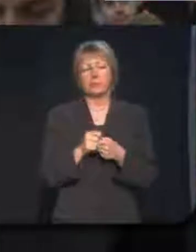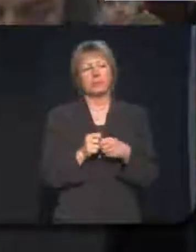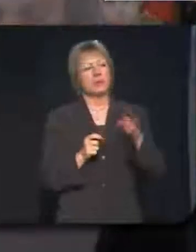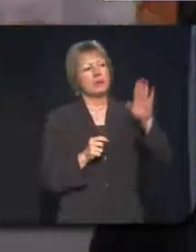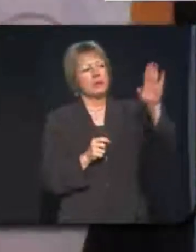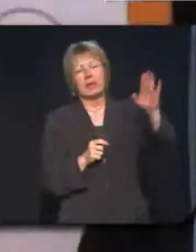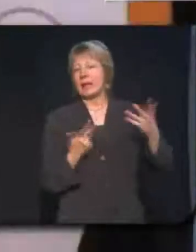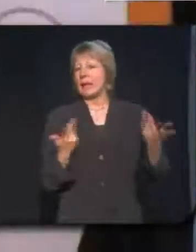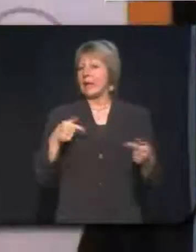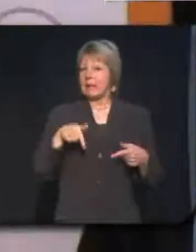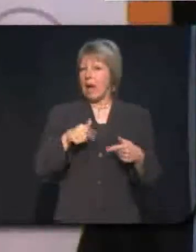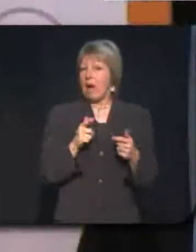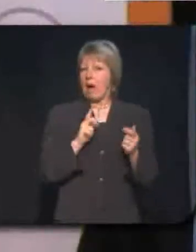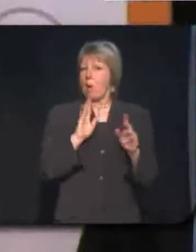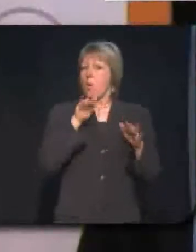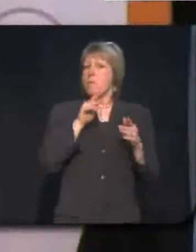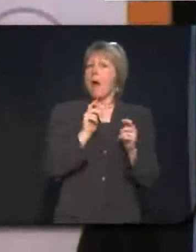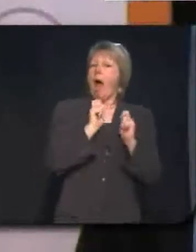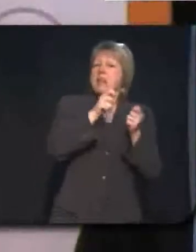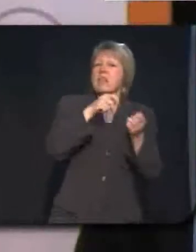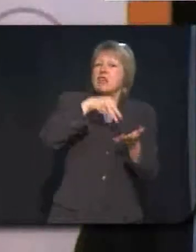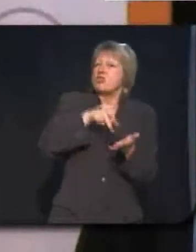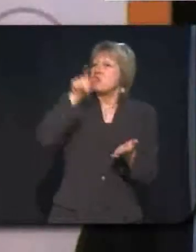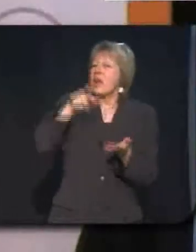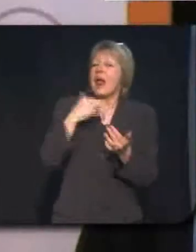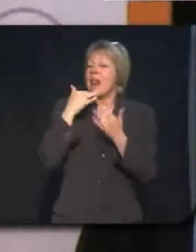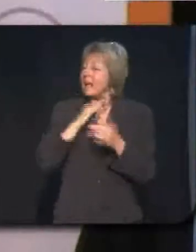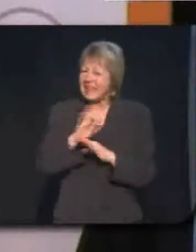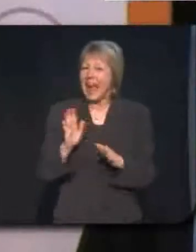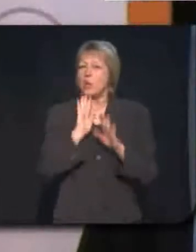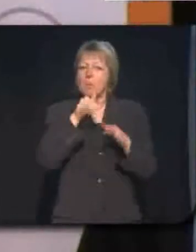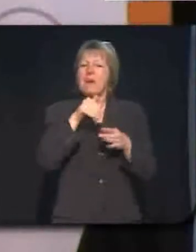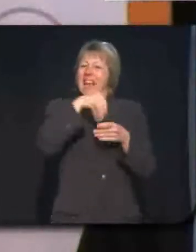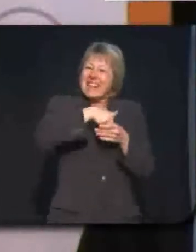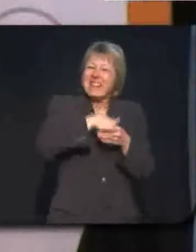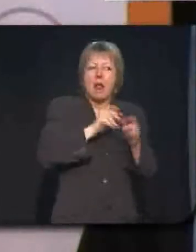nicht über die Antragsteller sondern über den Antrag